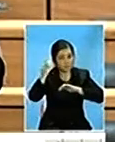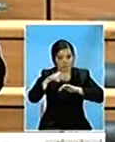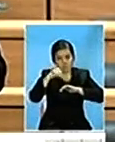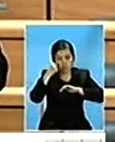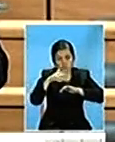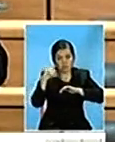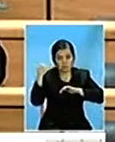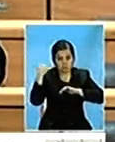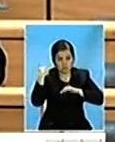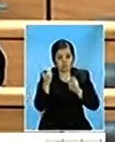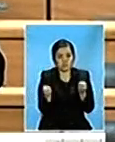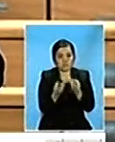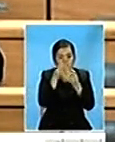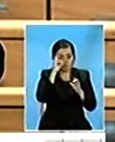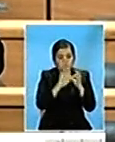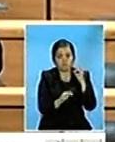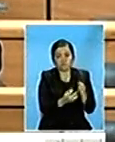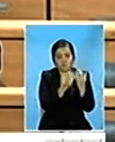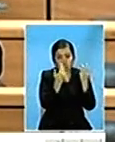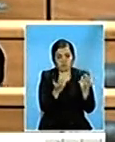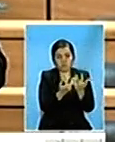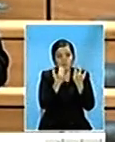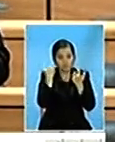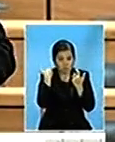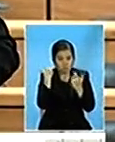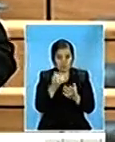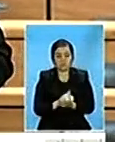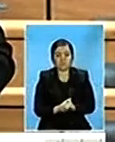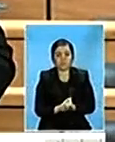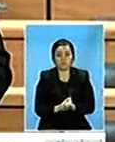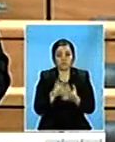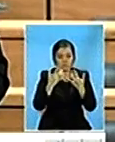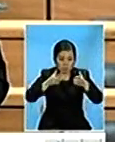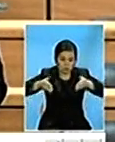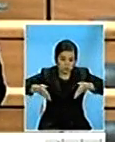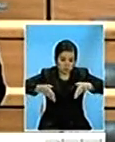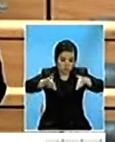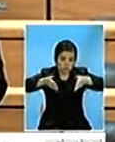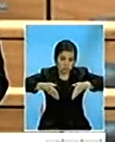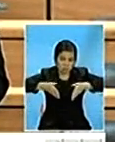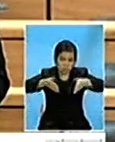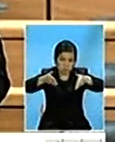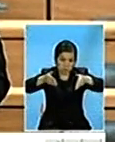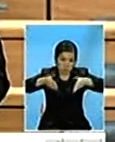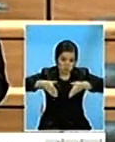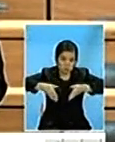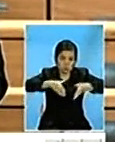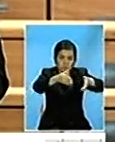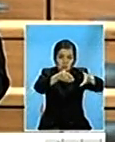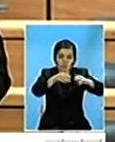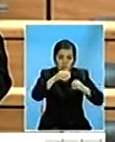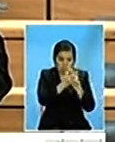ได้นะครับจึงทำให้เกิดไฟไหม้ขึ้นนะครับและก็ถนนบางเส้นตัดผ่าเข้าไปในพลุควนเ